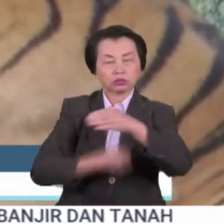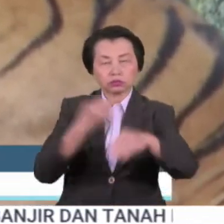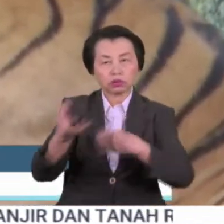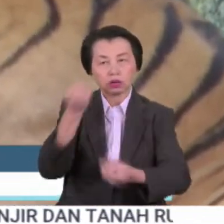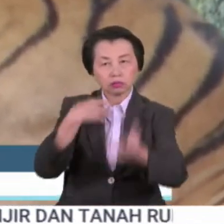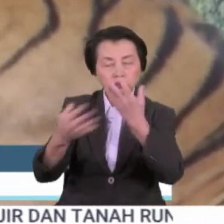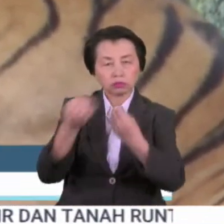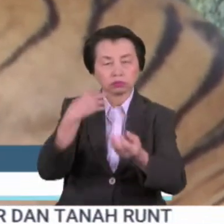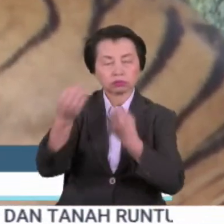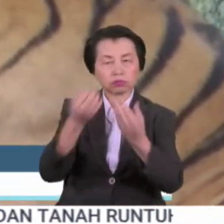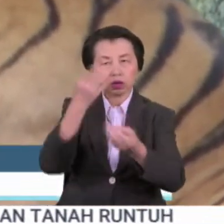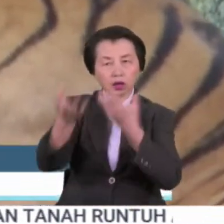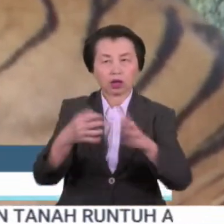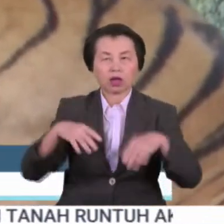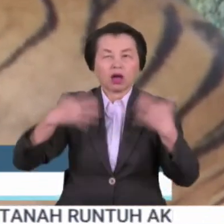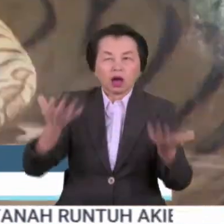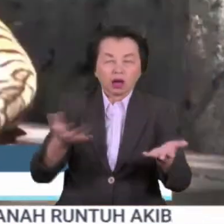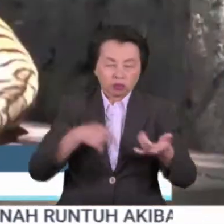lagi